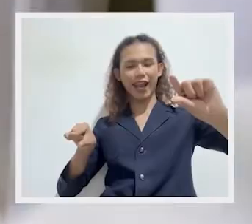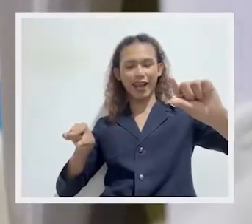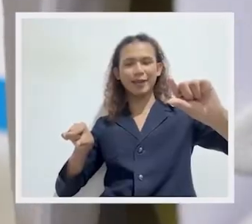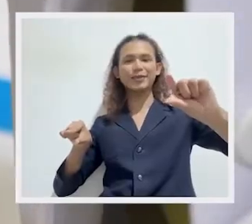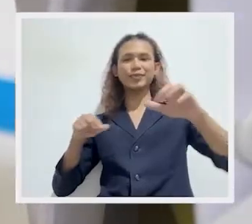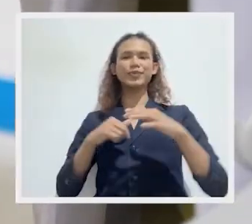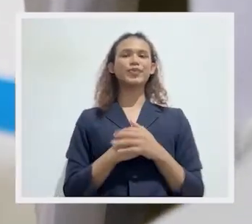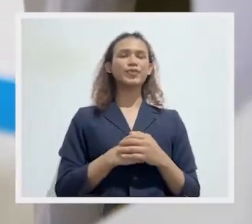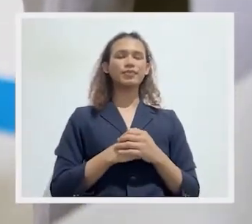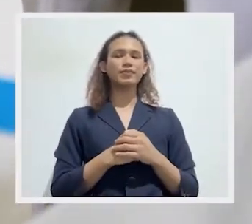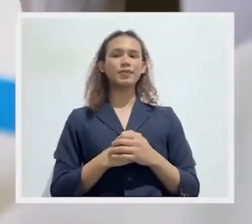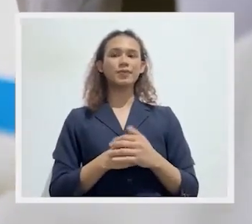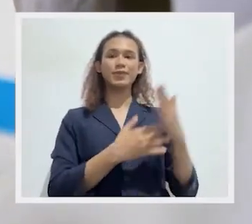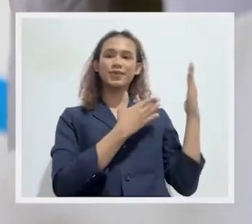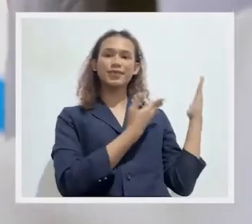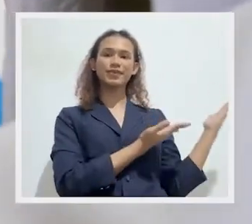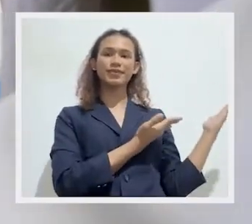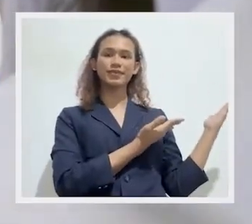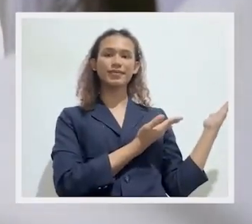atau meteran.